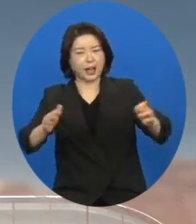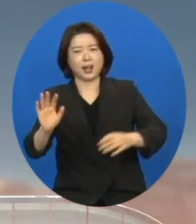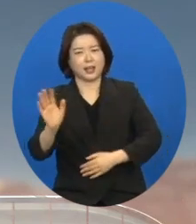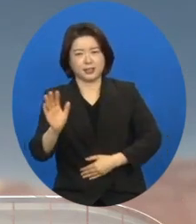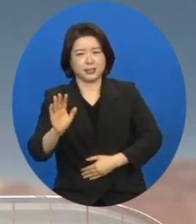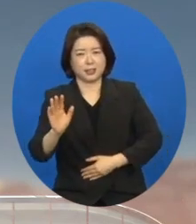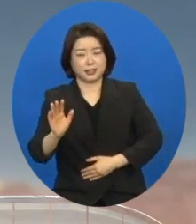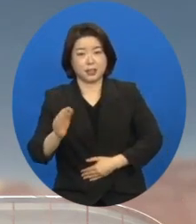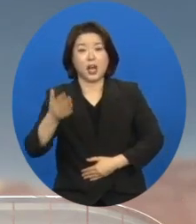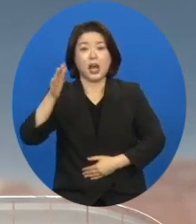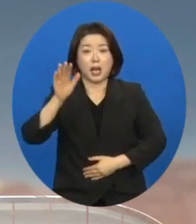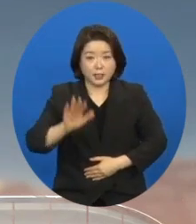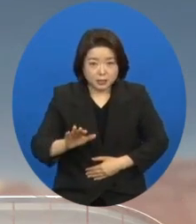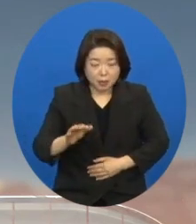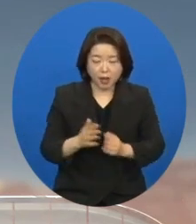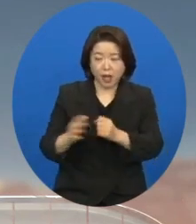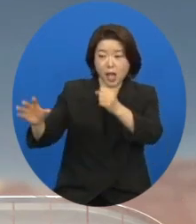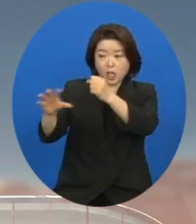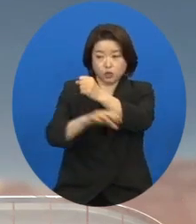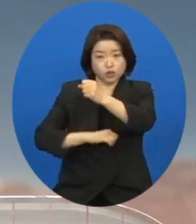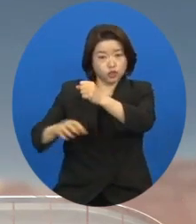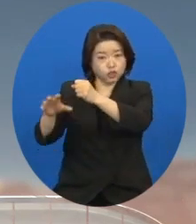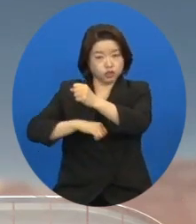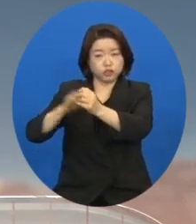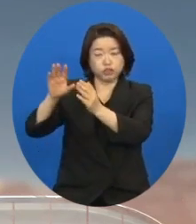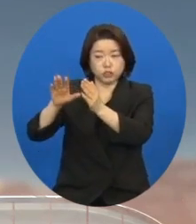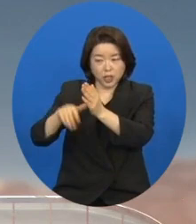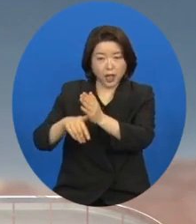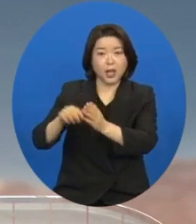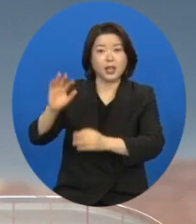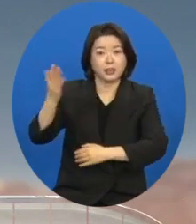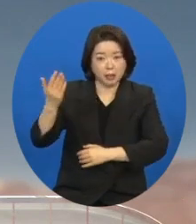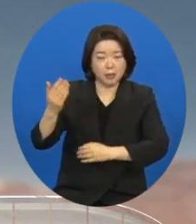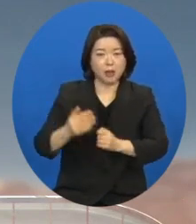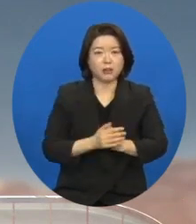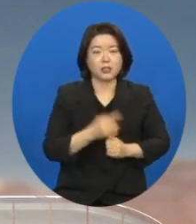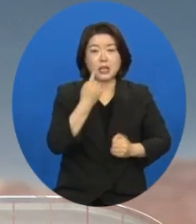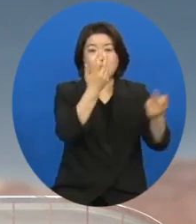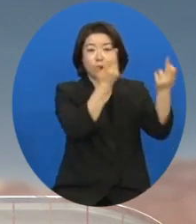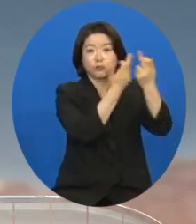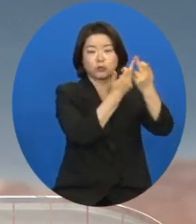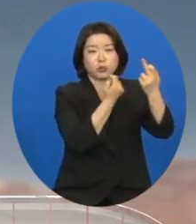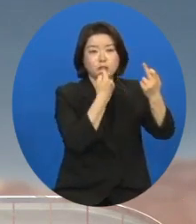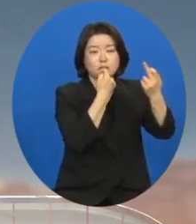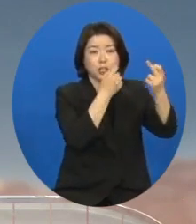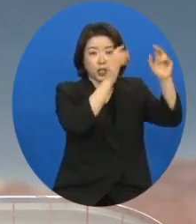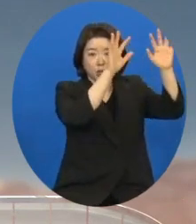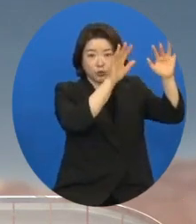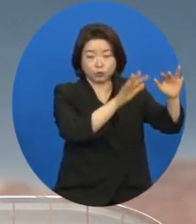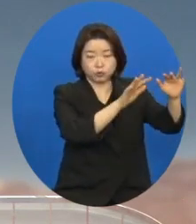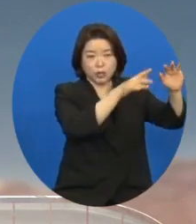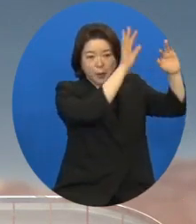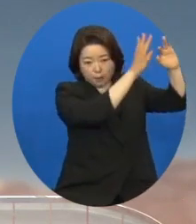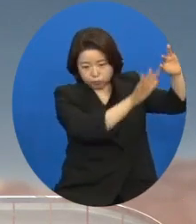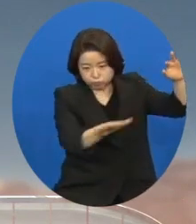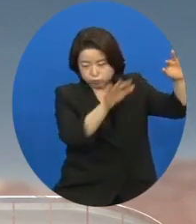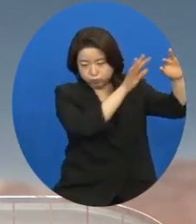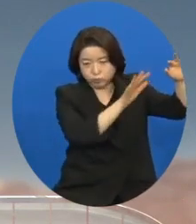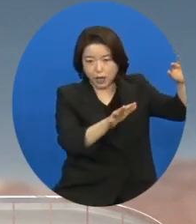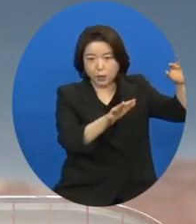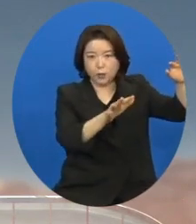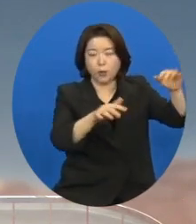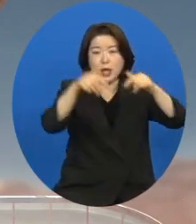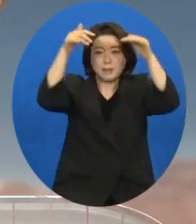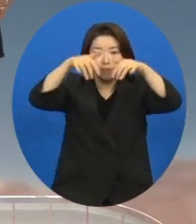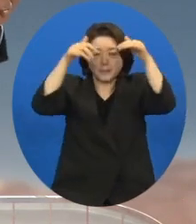이 추수 때가 되면은 북쪽에서의 눈이 녹고 또한 늦은 비로 인하여서 비가 이렇게 내리면서 범람을 하게